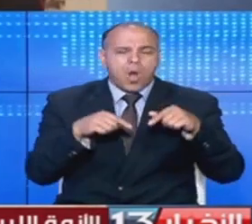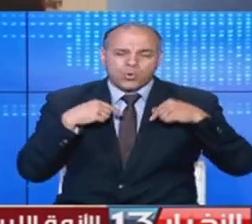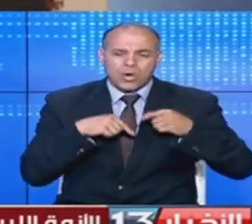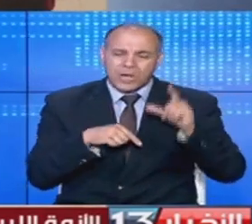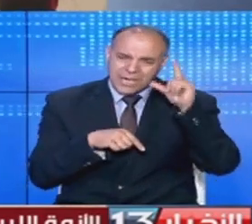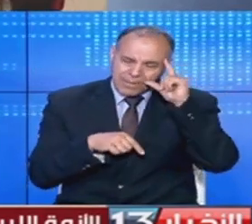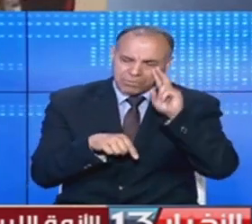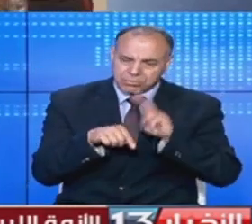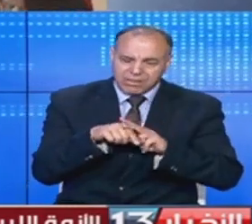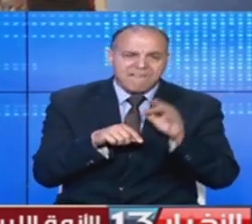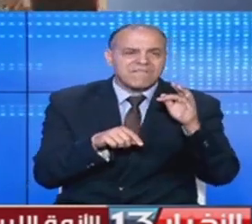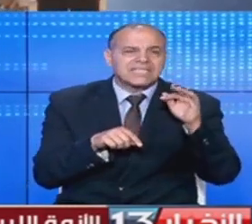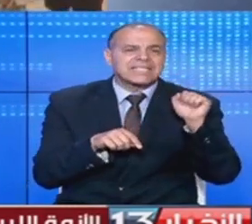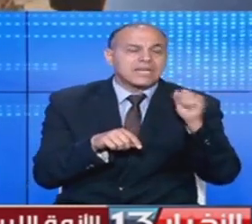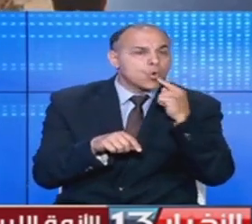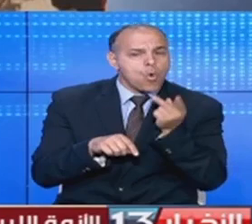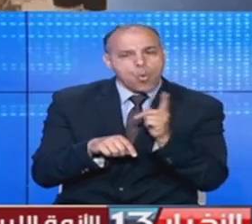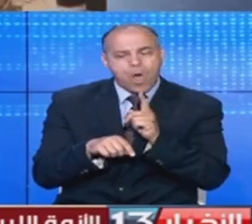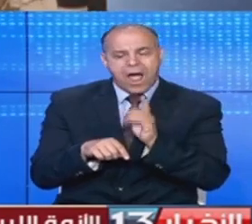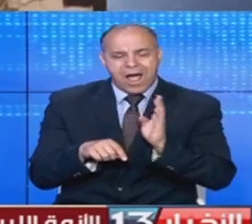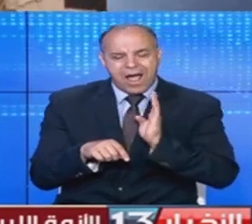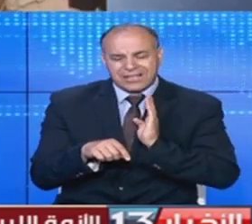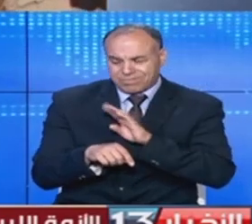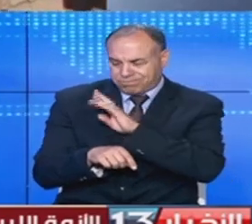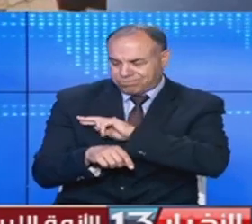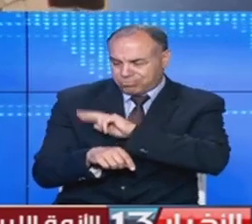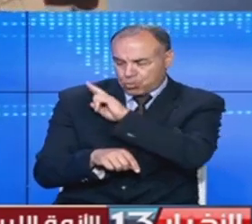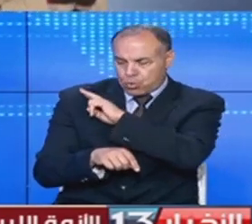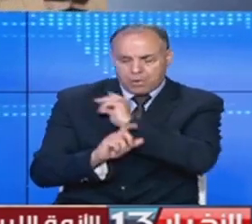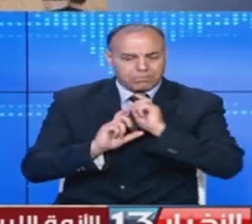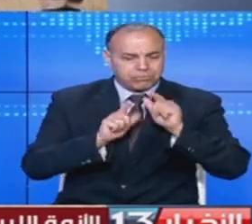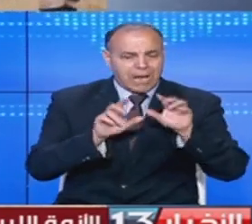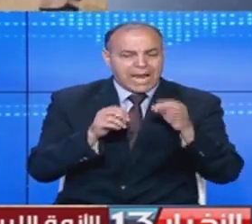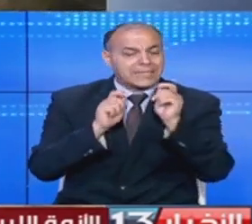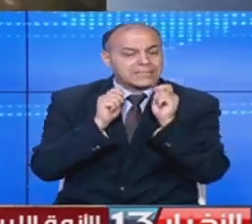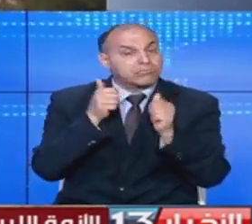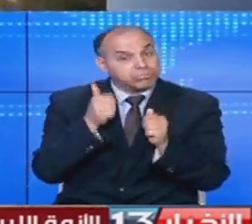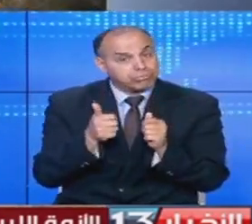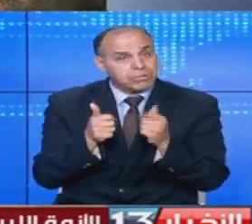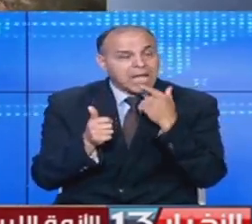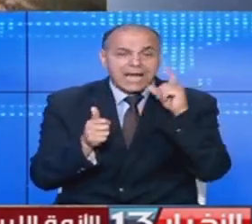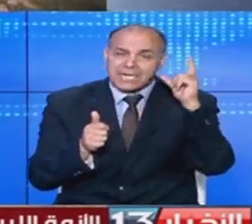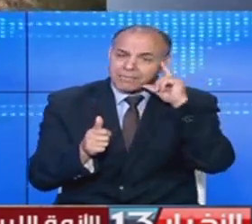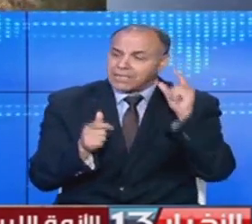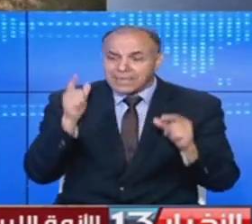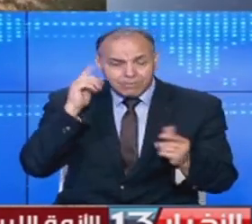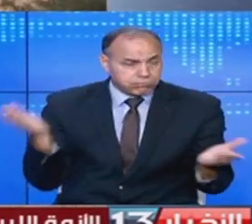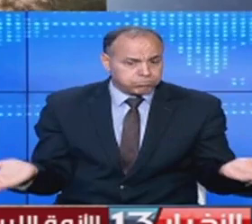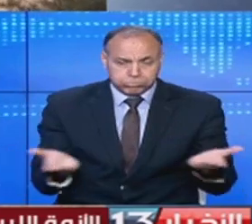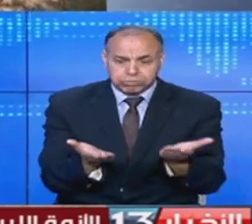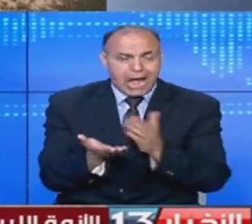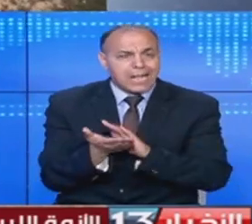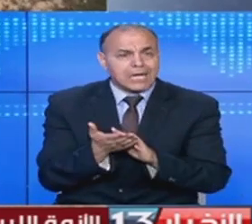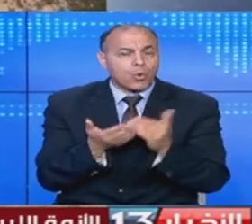الوطني بقيادة فايز السراج وقوات خليفة حفتر والتسليم بحل سياسي ليبي ليبي، يتحدث الميدان